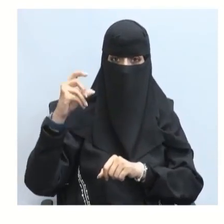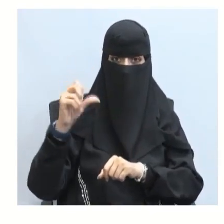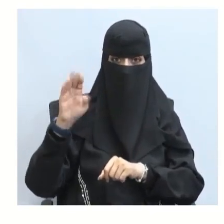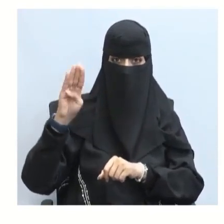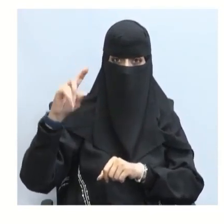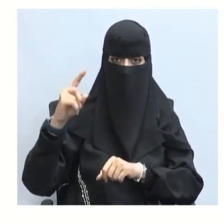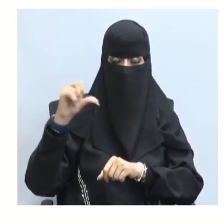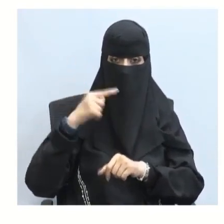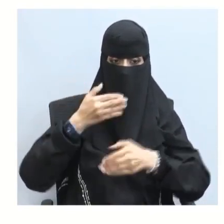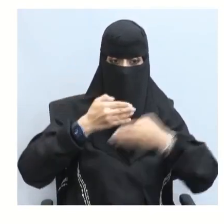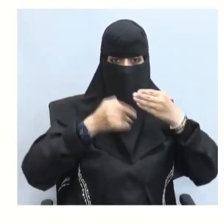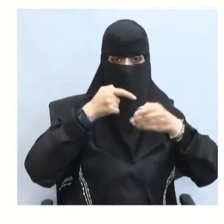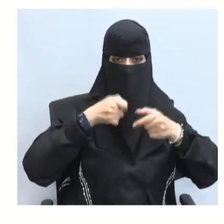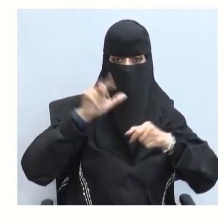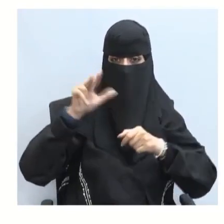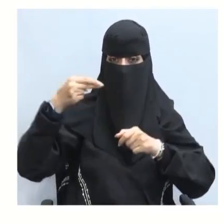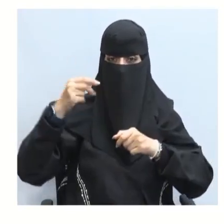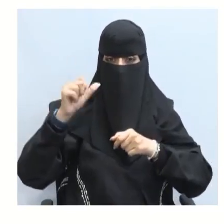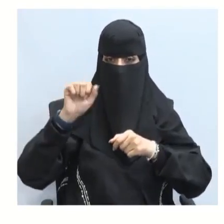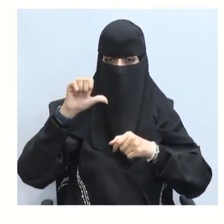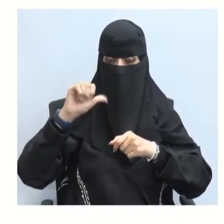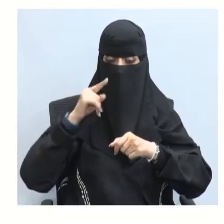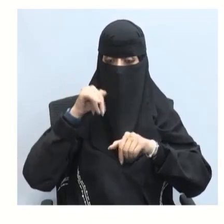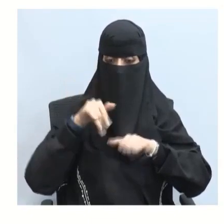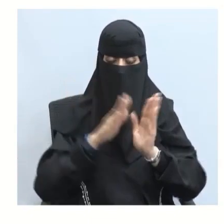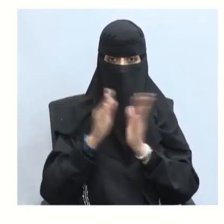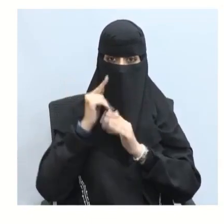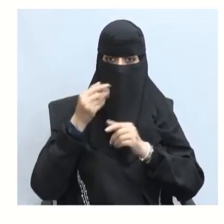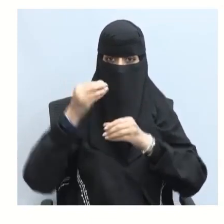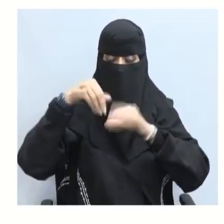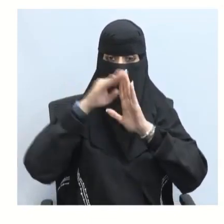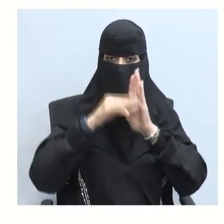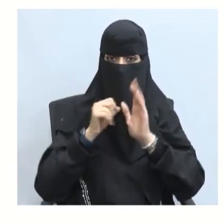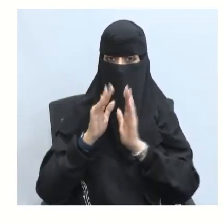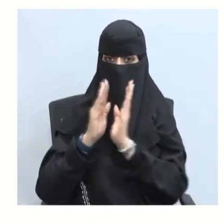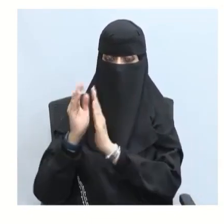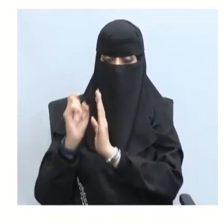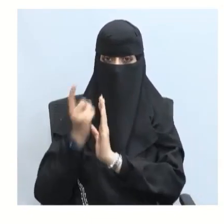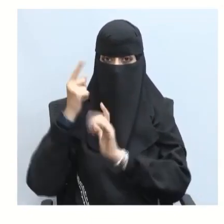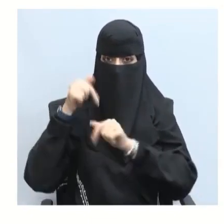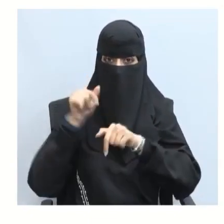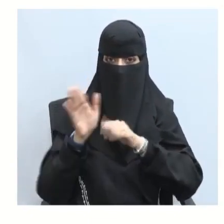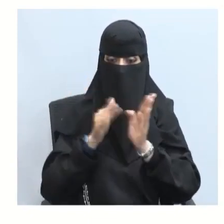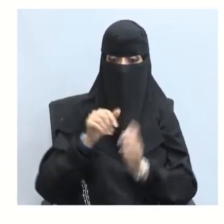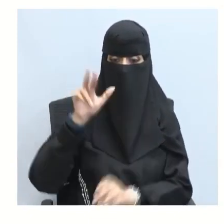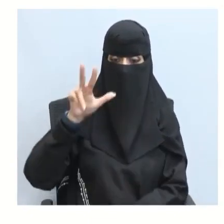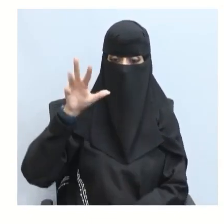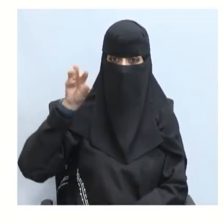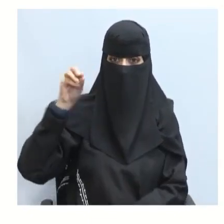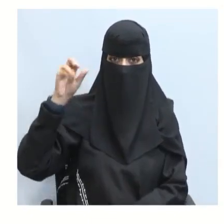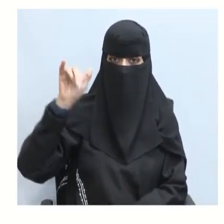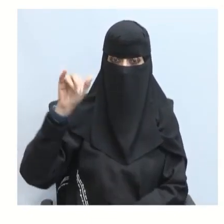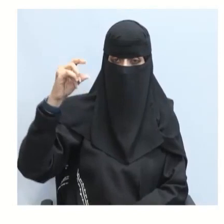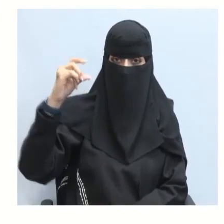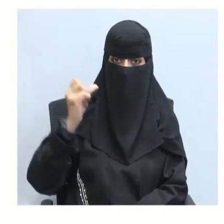العضويه ما هي قائمه محتويات هذا الكتاب كيميا اثلا لدينا الفصل الاول وهو الهيدروكربونات يوجد فيه